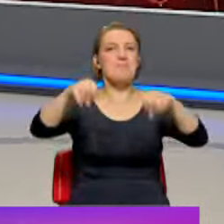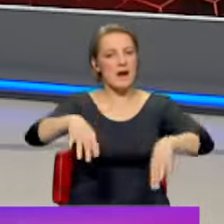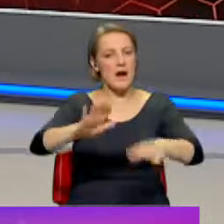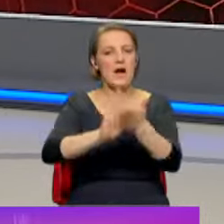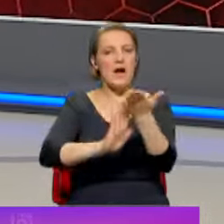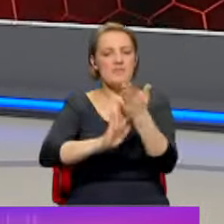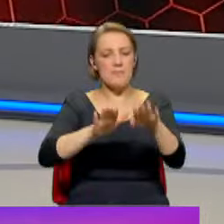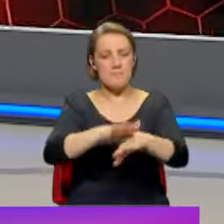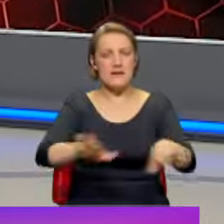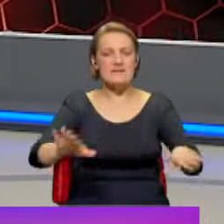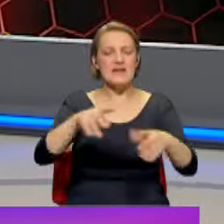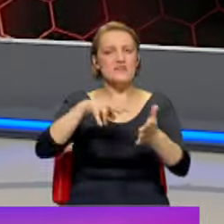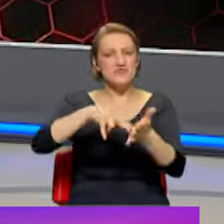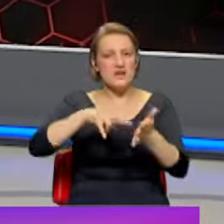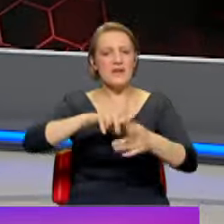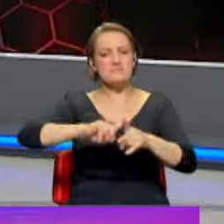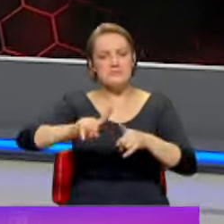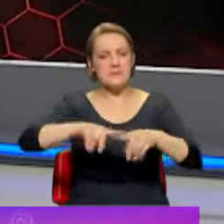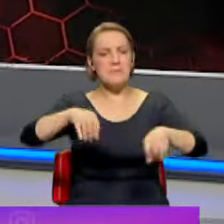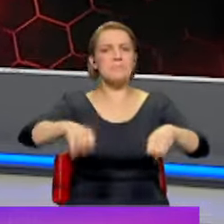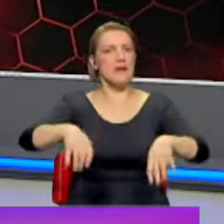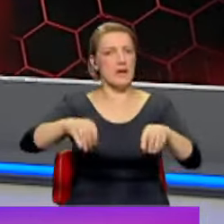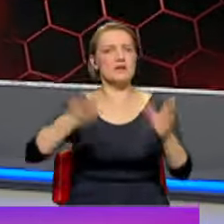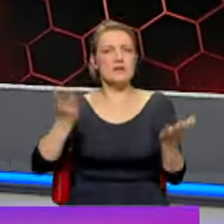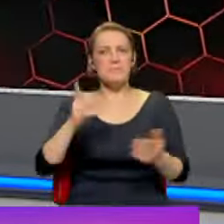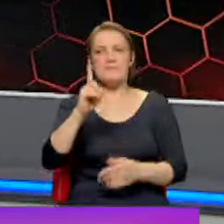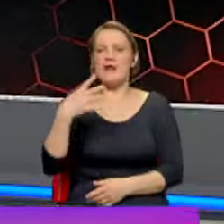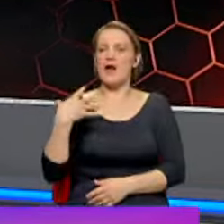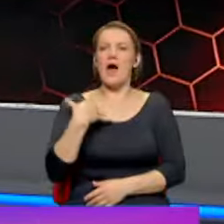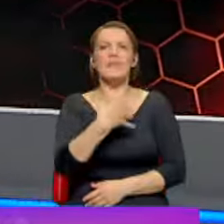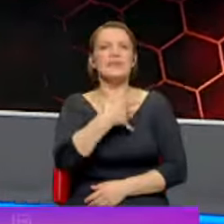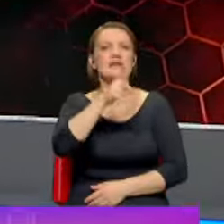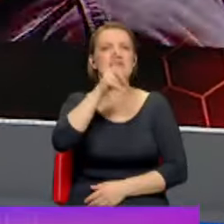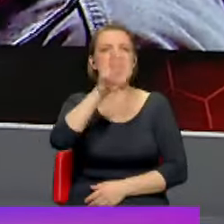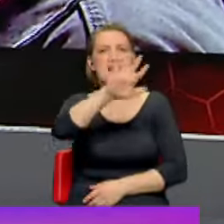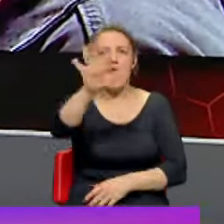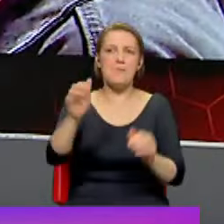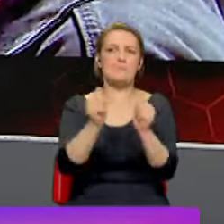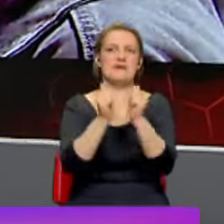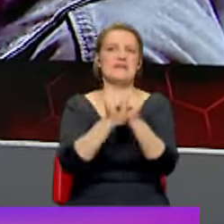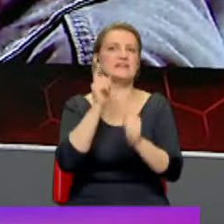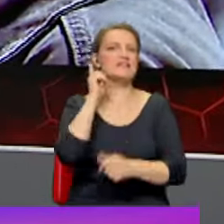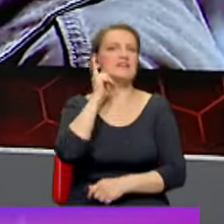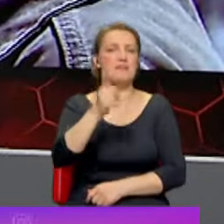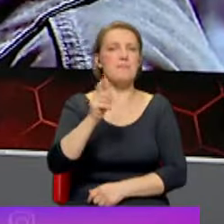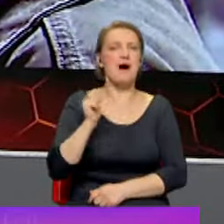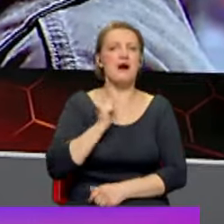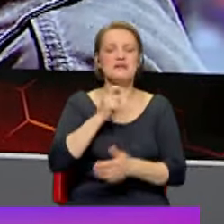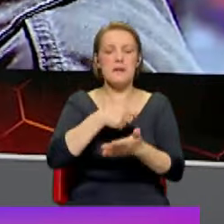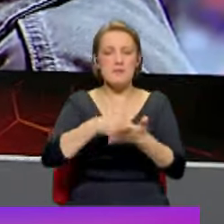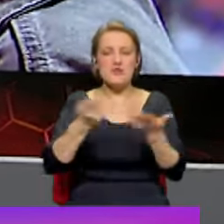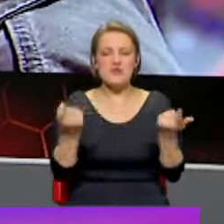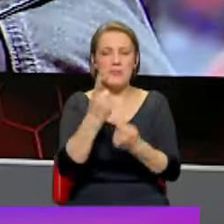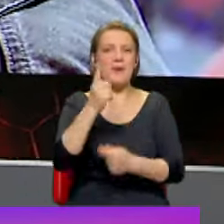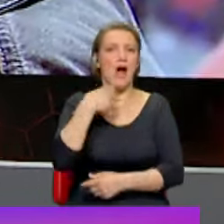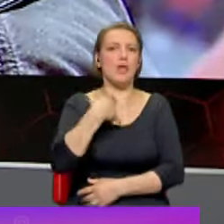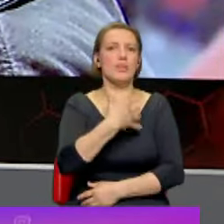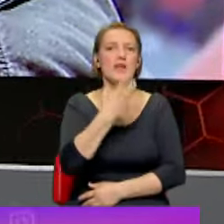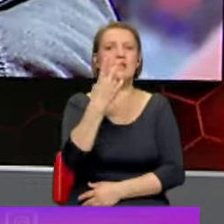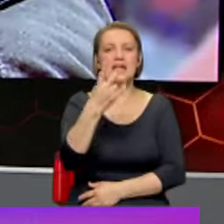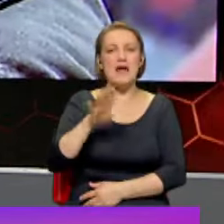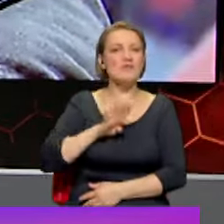Kahvaltı masasındaysanız da çatallarınızı, bıçaklarınızı bırakın. Bir annenin sesini hep birlikte dinleyelim. Asgari ücretle çalışan bir anne.